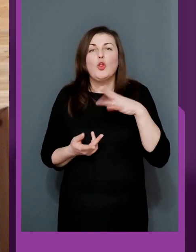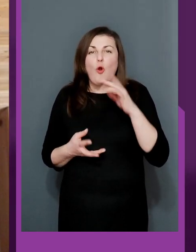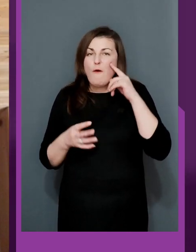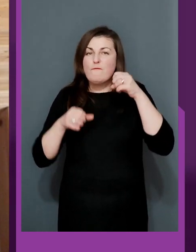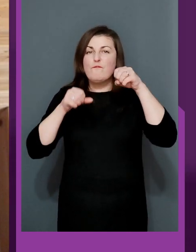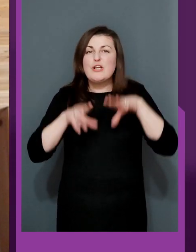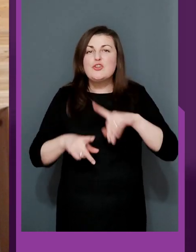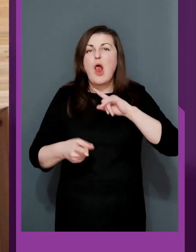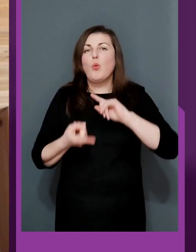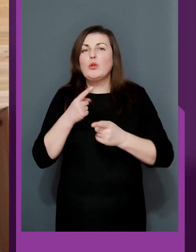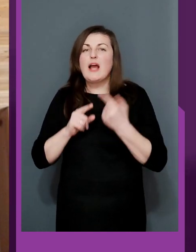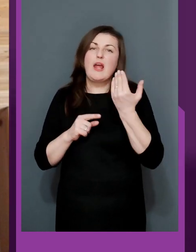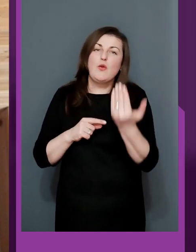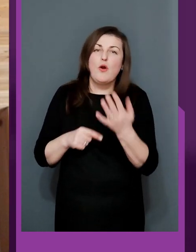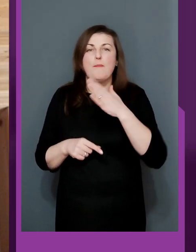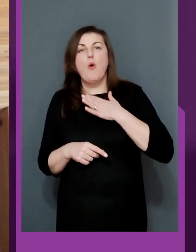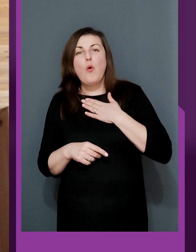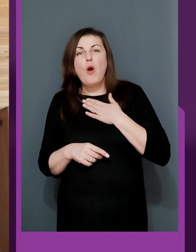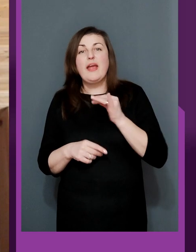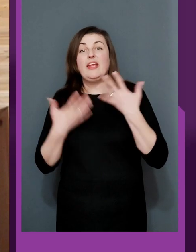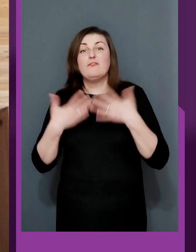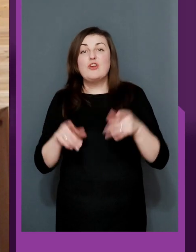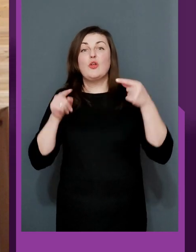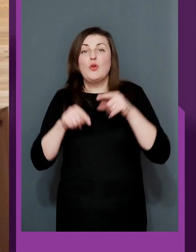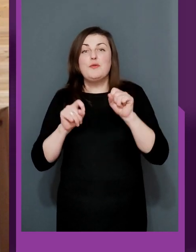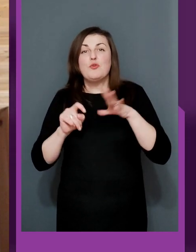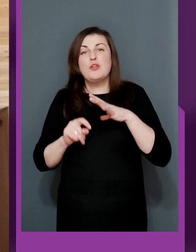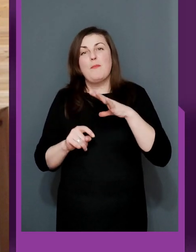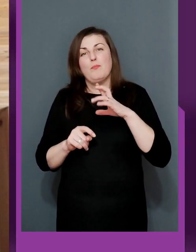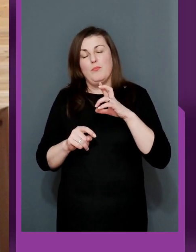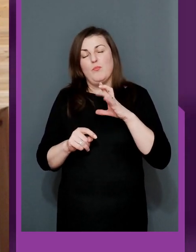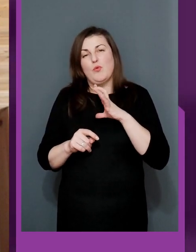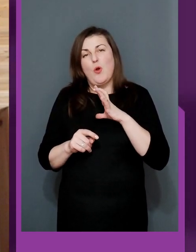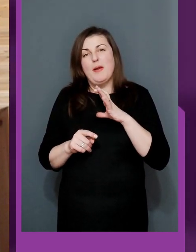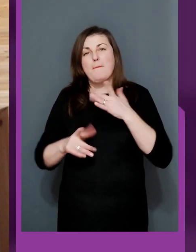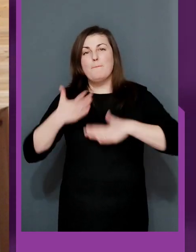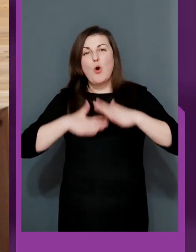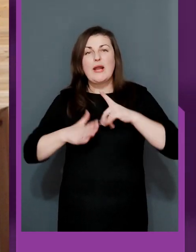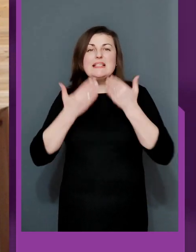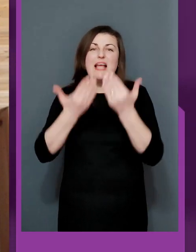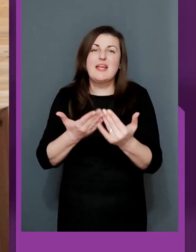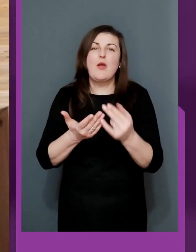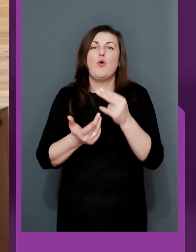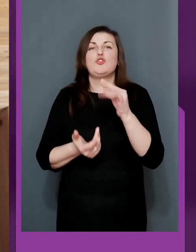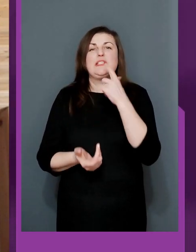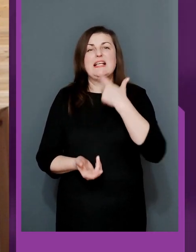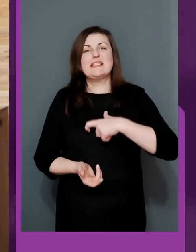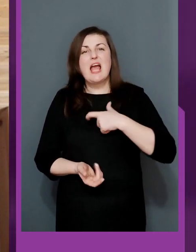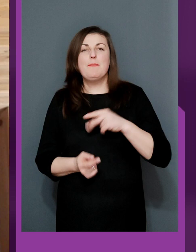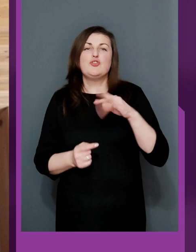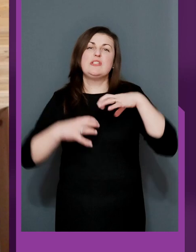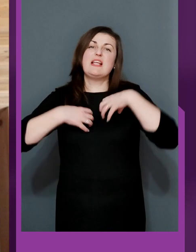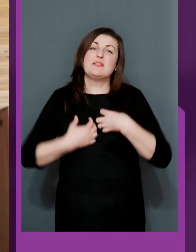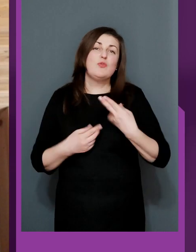вирішального удару могочи його е і вже тоді можна було би порадіти за нього чи за себе чи